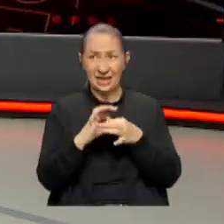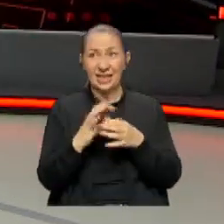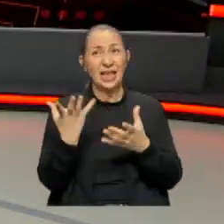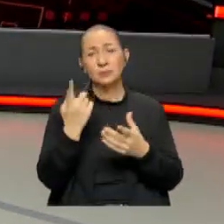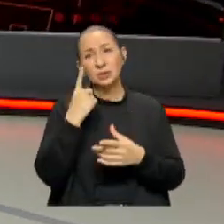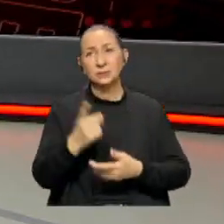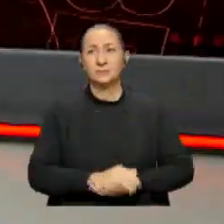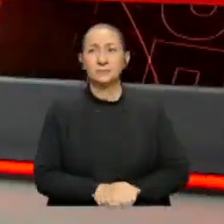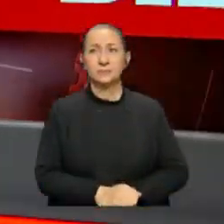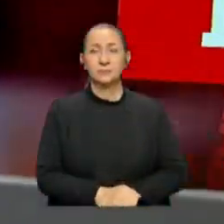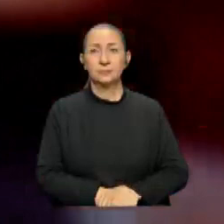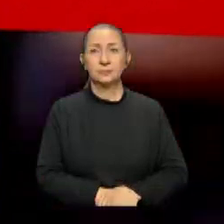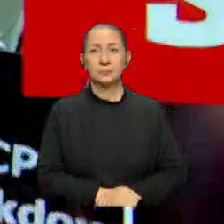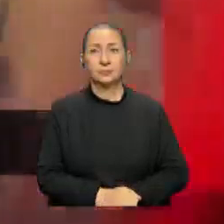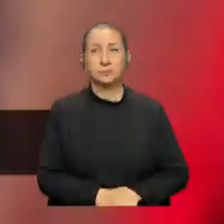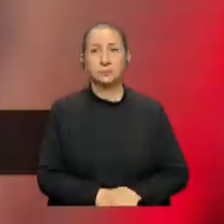Bakalım neymiş.